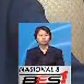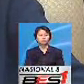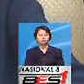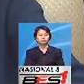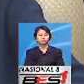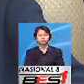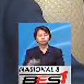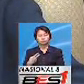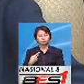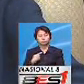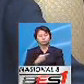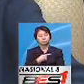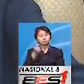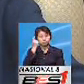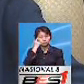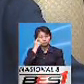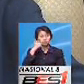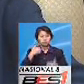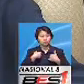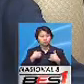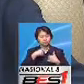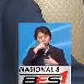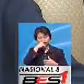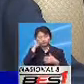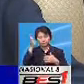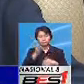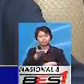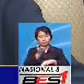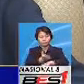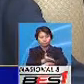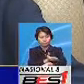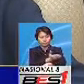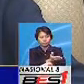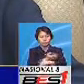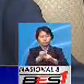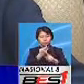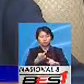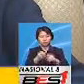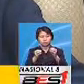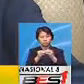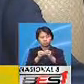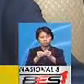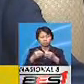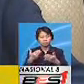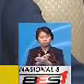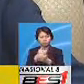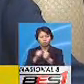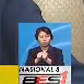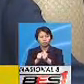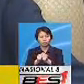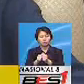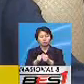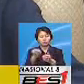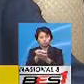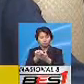We recognize that there are downside risks to growth arising from a more moderate growth in the major